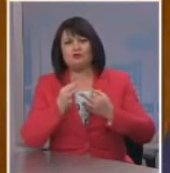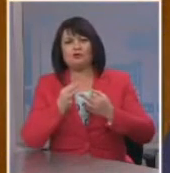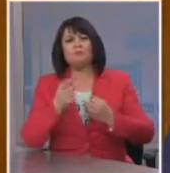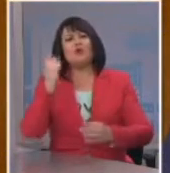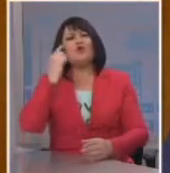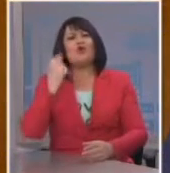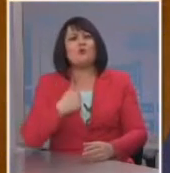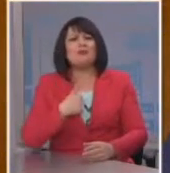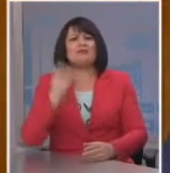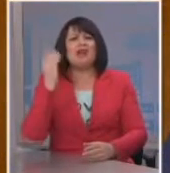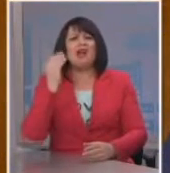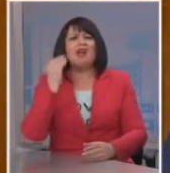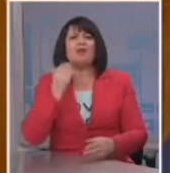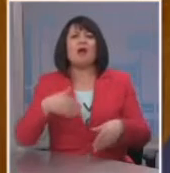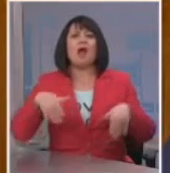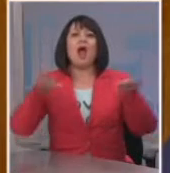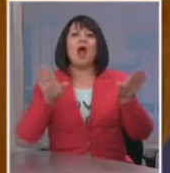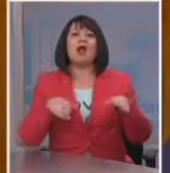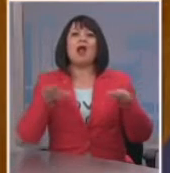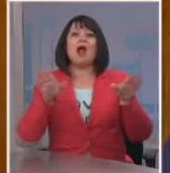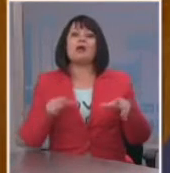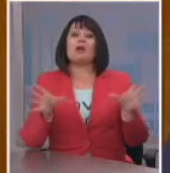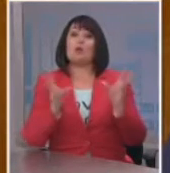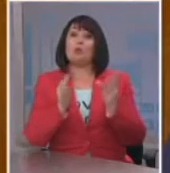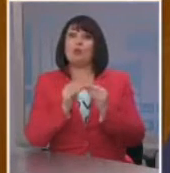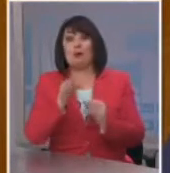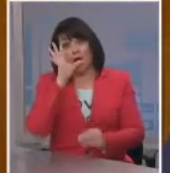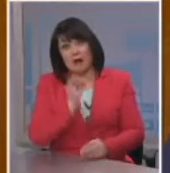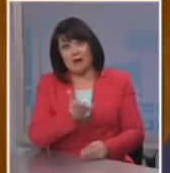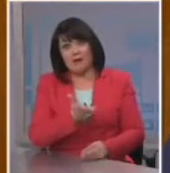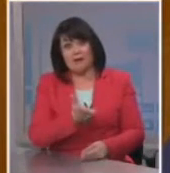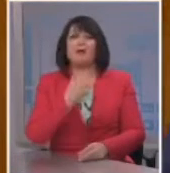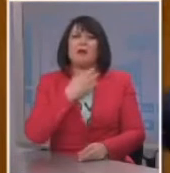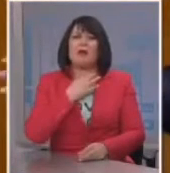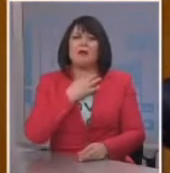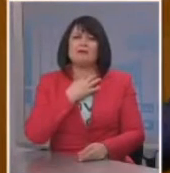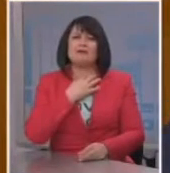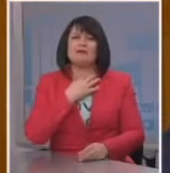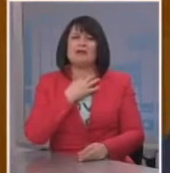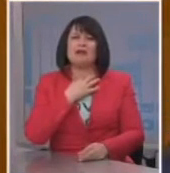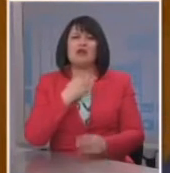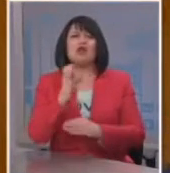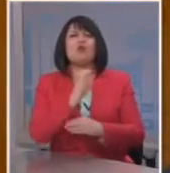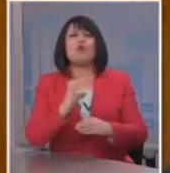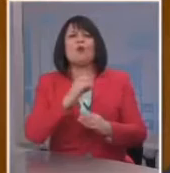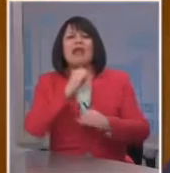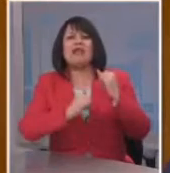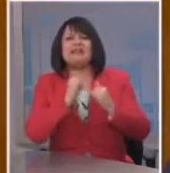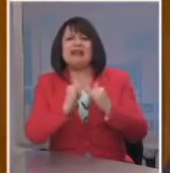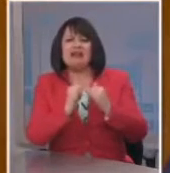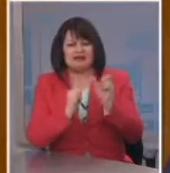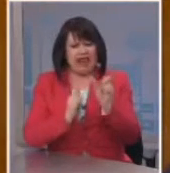νόμιζα ότι άκουγα ένα αρχάγγελο της αλήθειας. Και χρειάστηκε να μπω στο Google για να δω τι σημαίνει